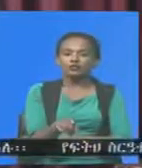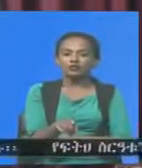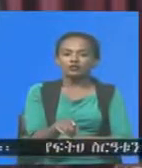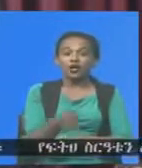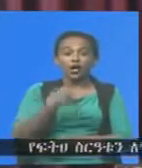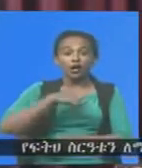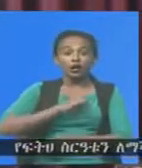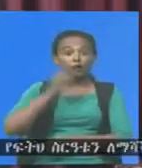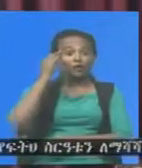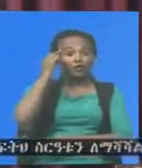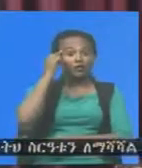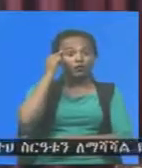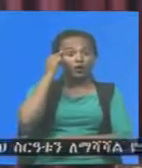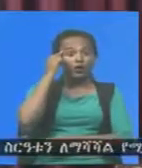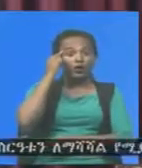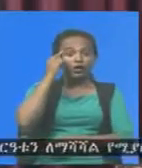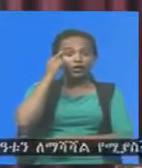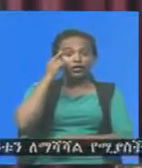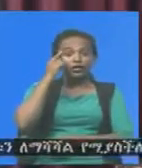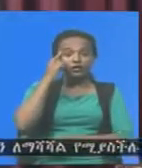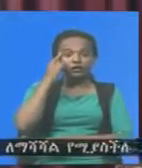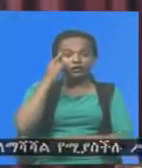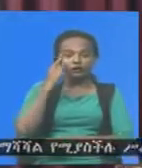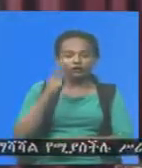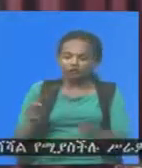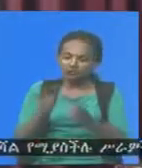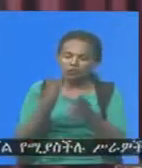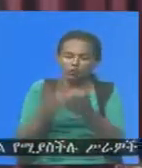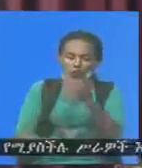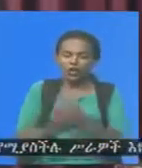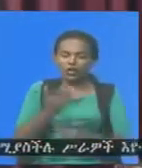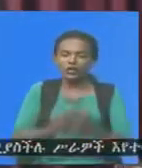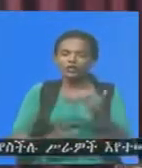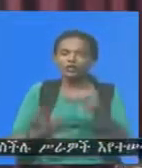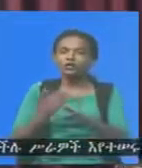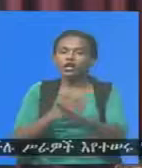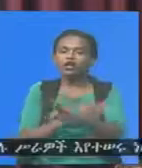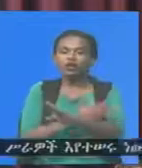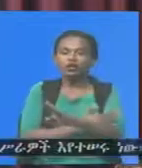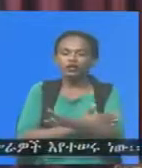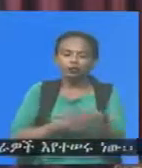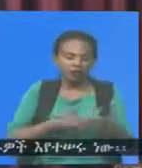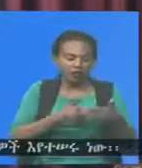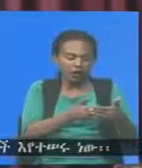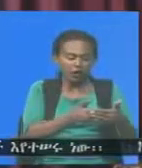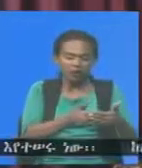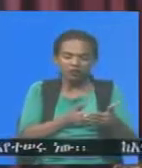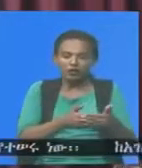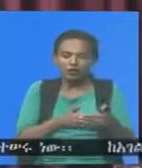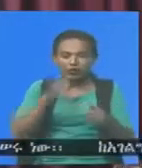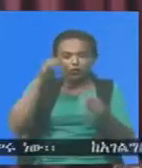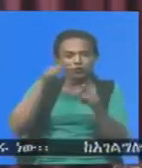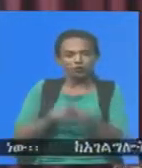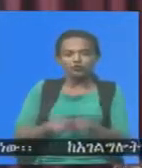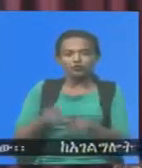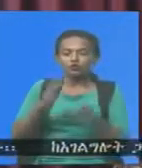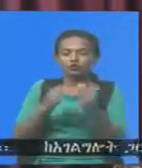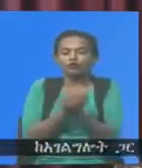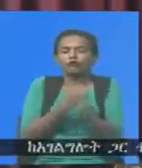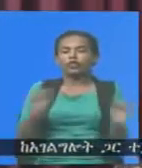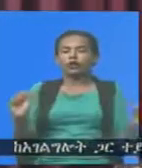እኛ ምናስበው የተገበር ንወያያለን እናርማለን በመቀራረብ የወንድማማች ህዝቦች ችግር